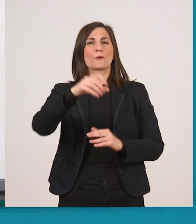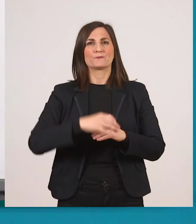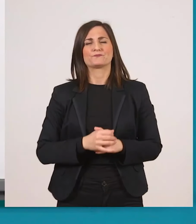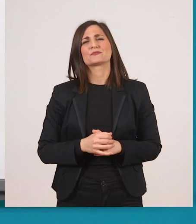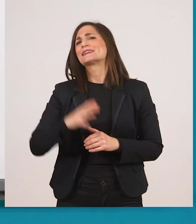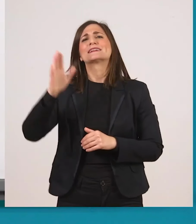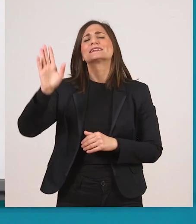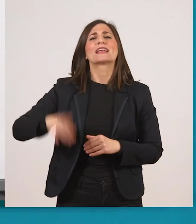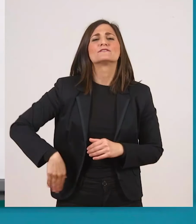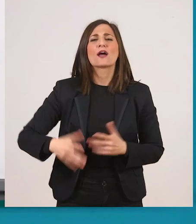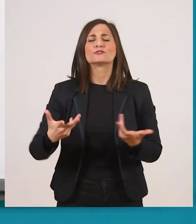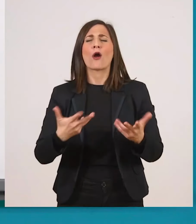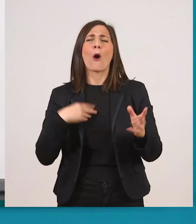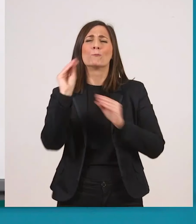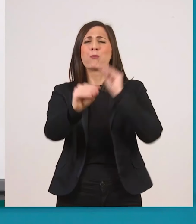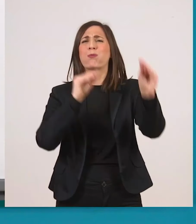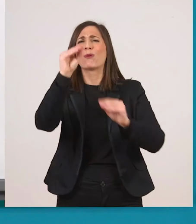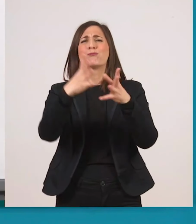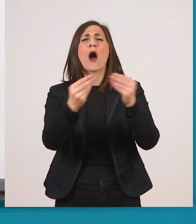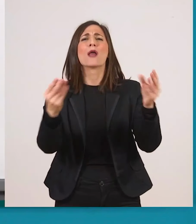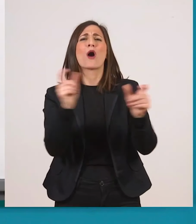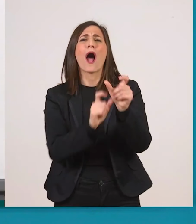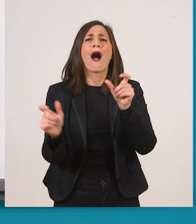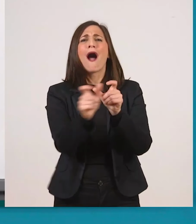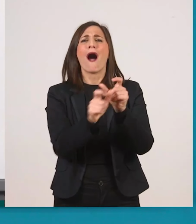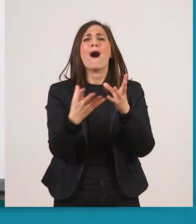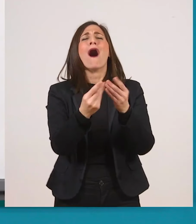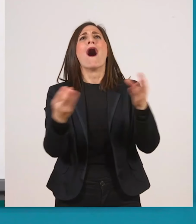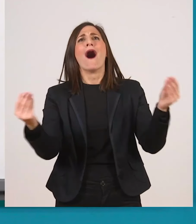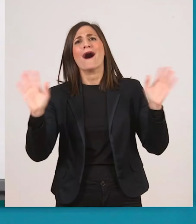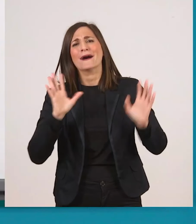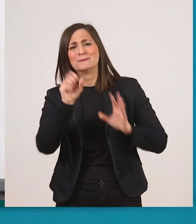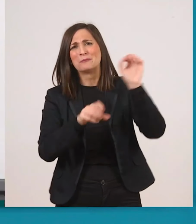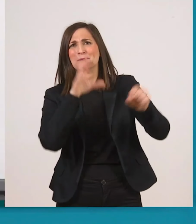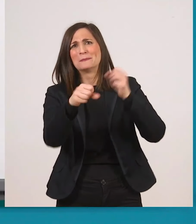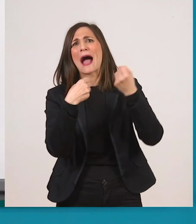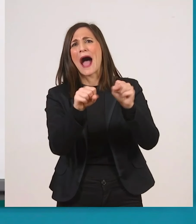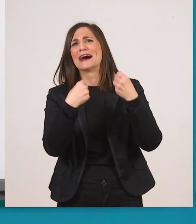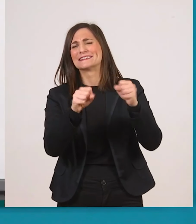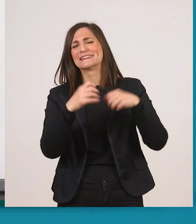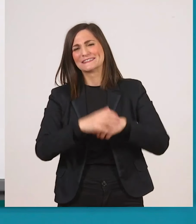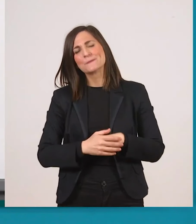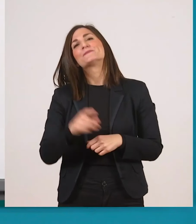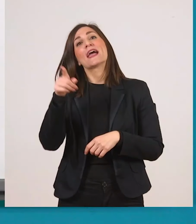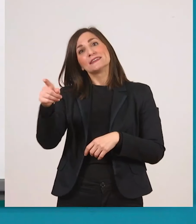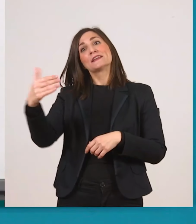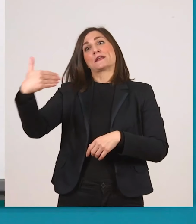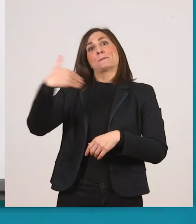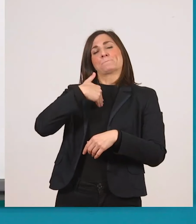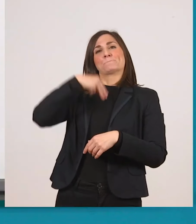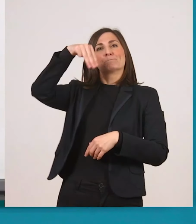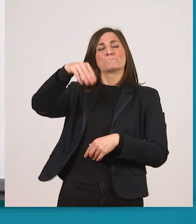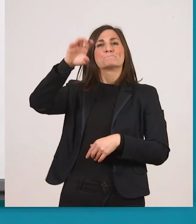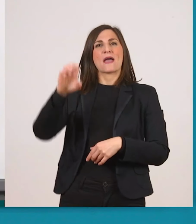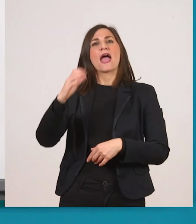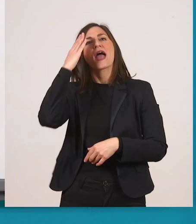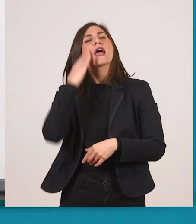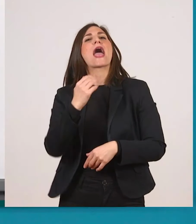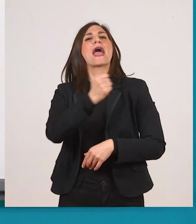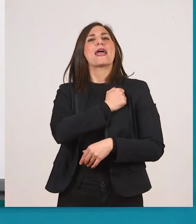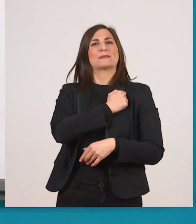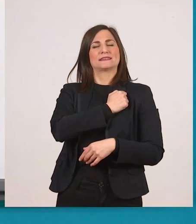Και τελευταία, είχα βάλει πολλές επίτηδες για να τα αναγνωρίσουμε, το ομολογώ. Με έπεισες, προσωπική αντωνυμία, αδύνατος